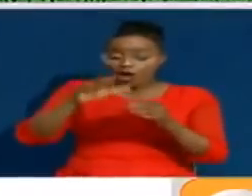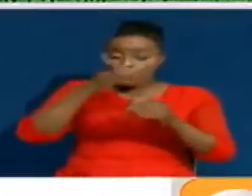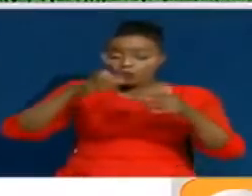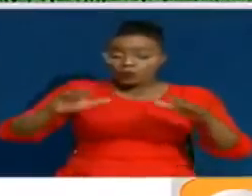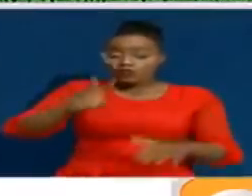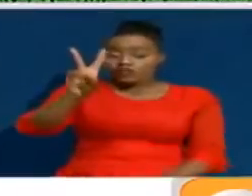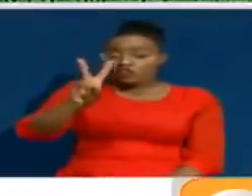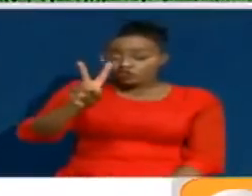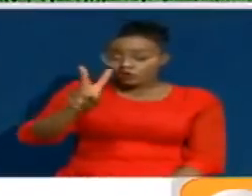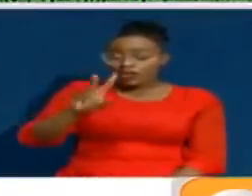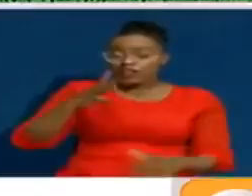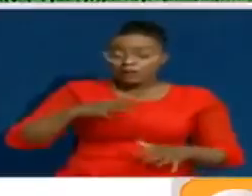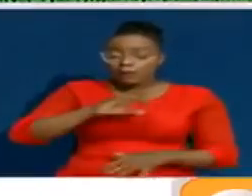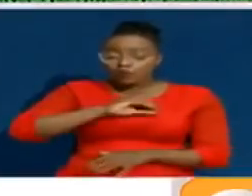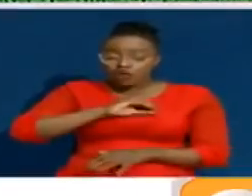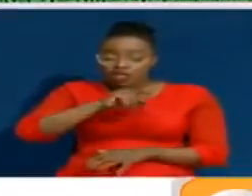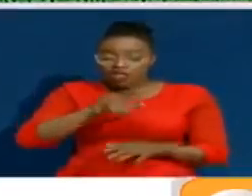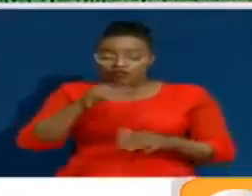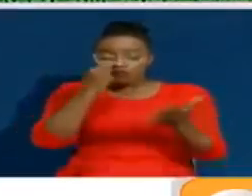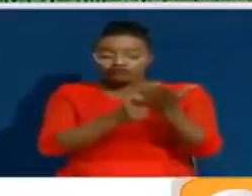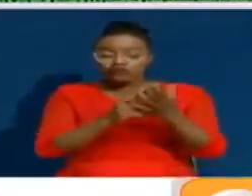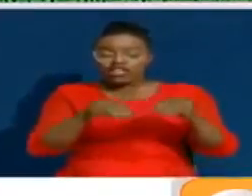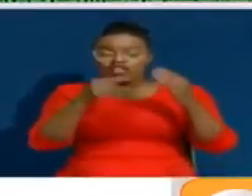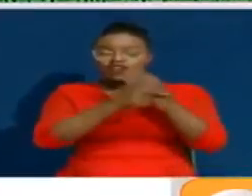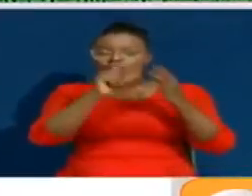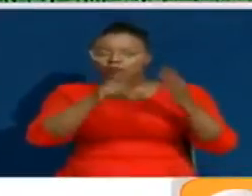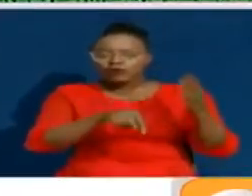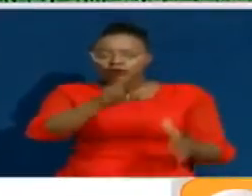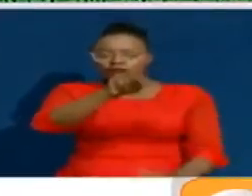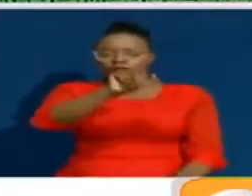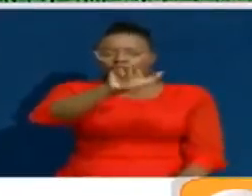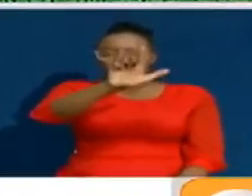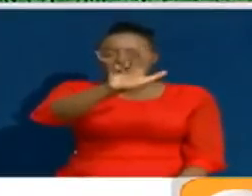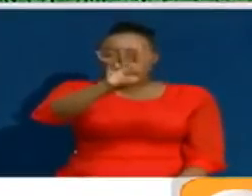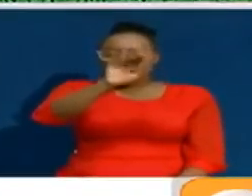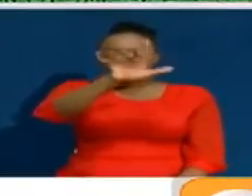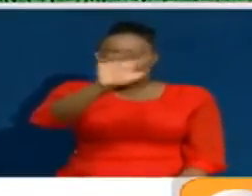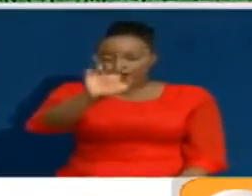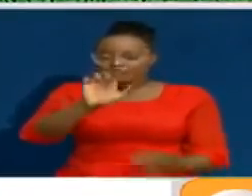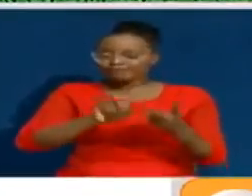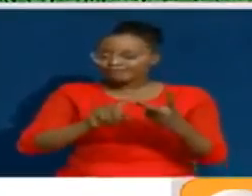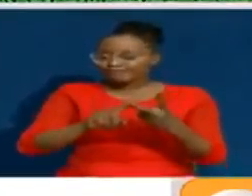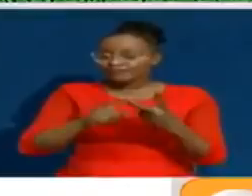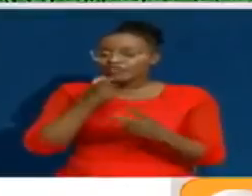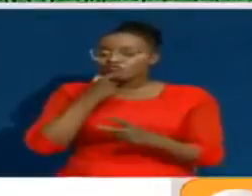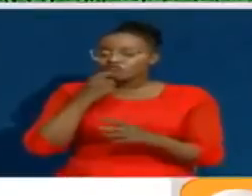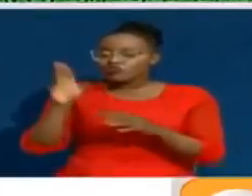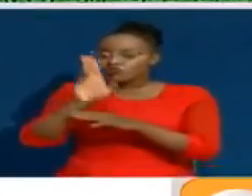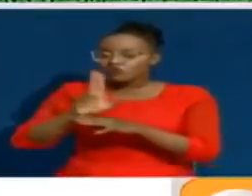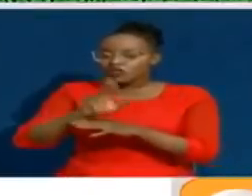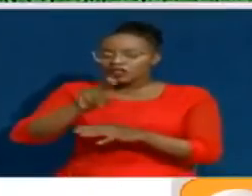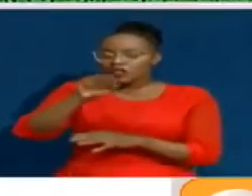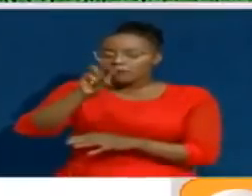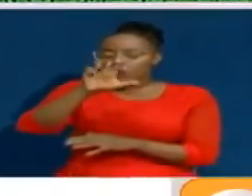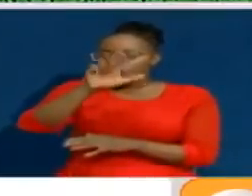Victoria. Ili hali wenyeji Uganda walikuwa wakiita ziwa hilo na Lubale. Waluo wakiita na